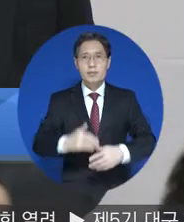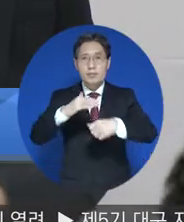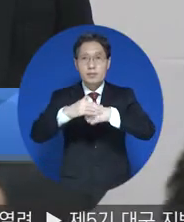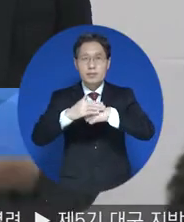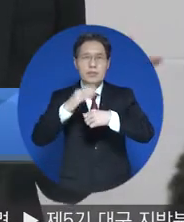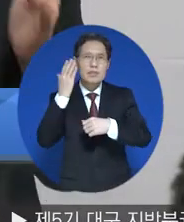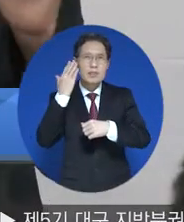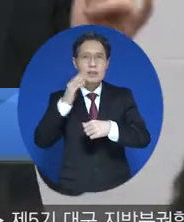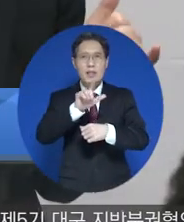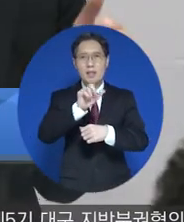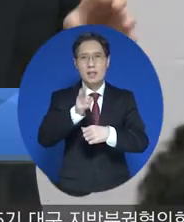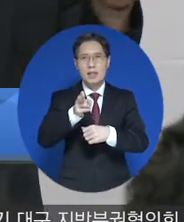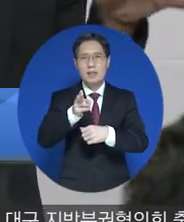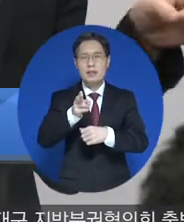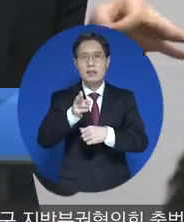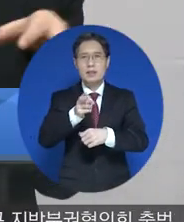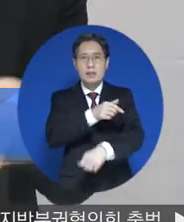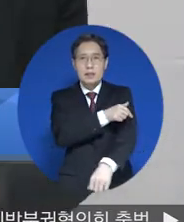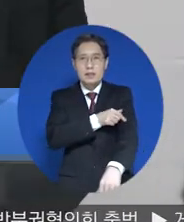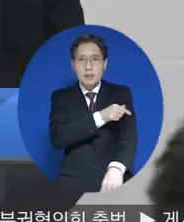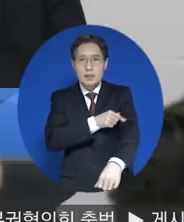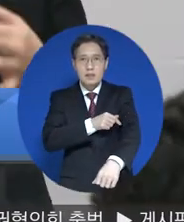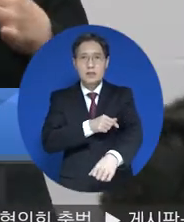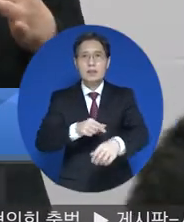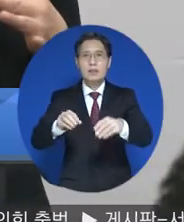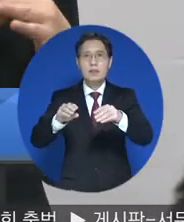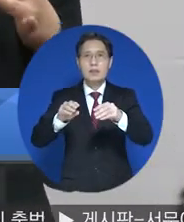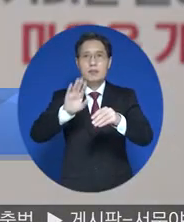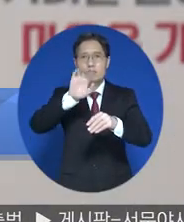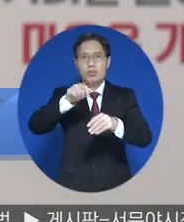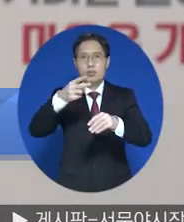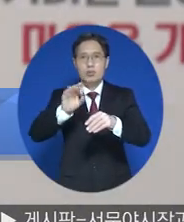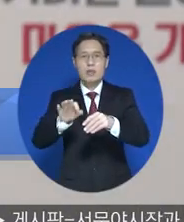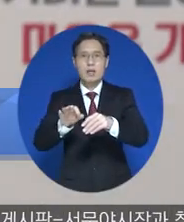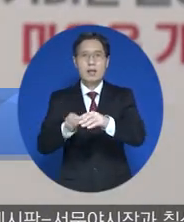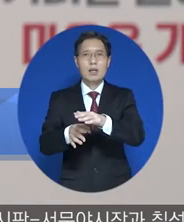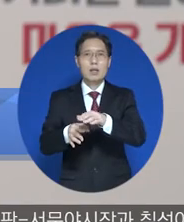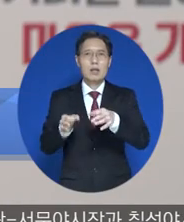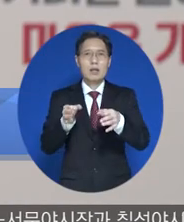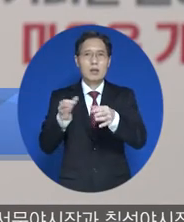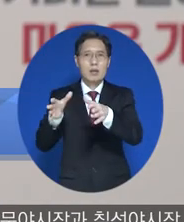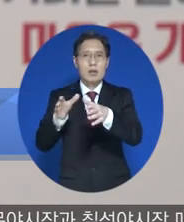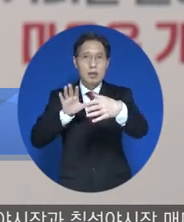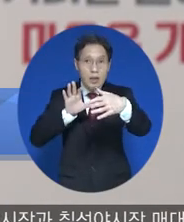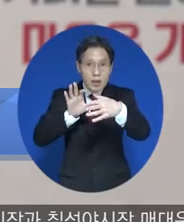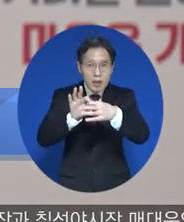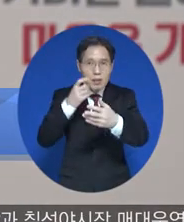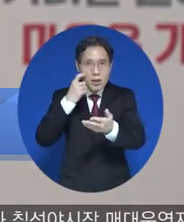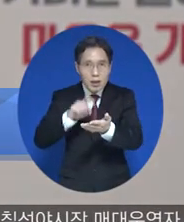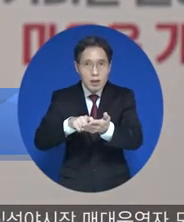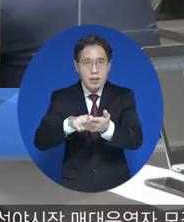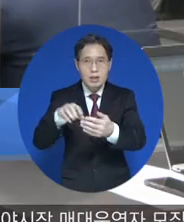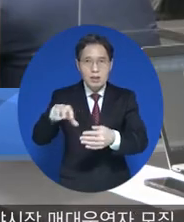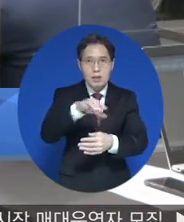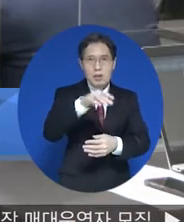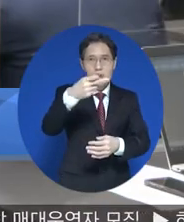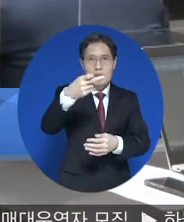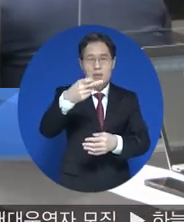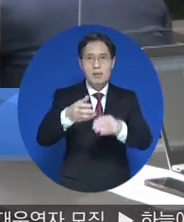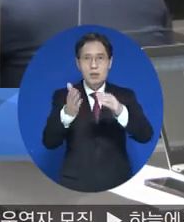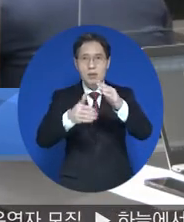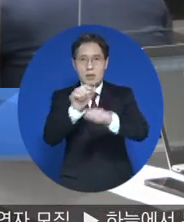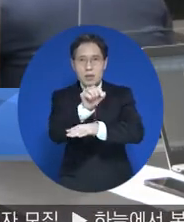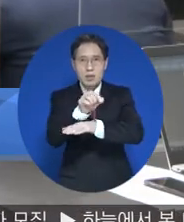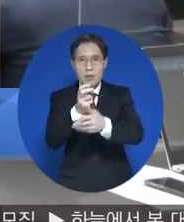대구시가 최근 lh 임직원 부동산 투기 사태와 관련해 진행한 대규모 도시개발 사업지구 12 곳에 대한 공직자